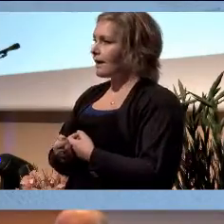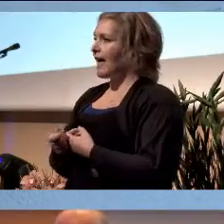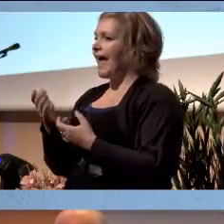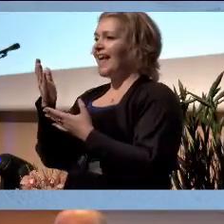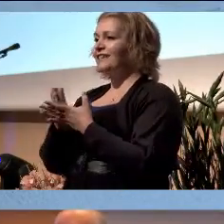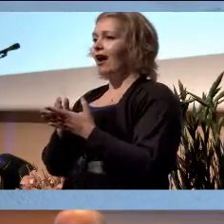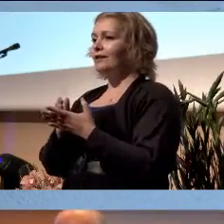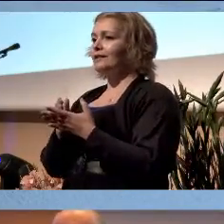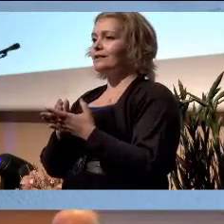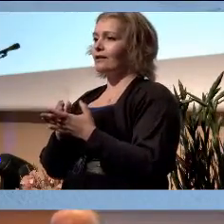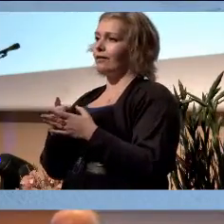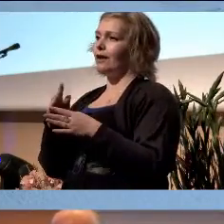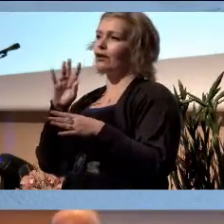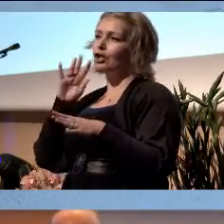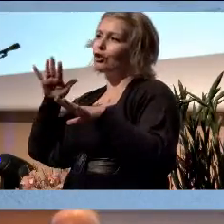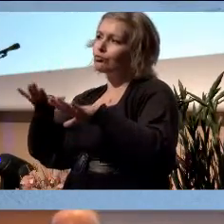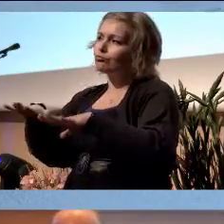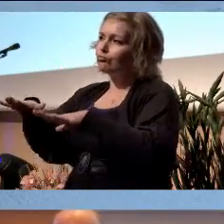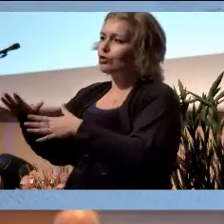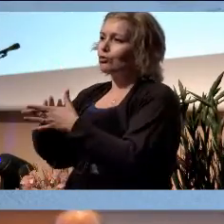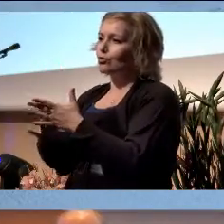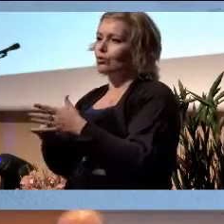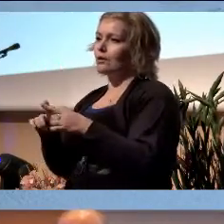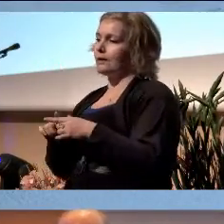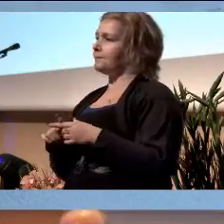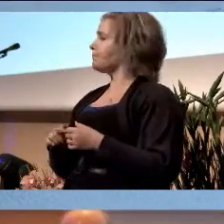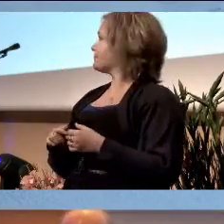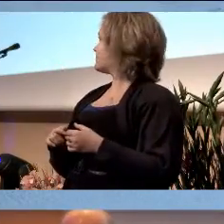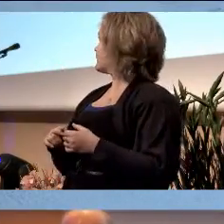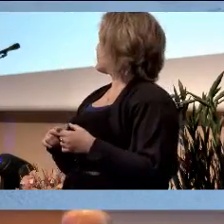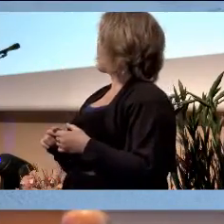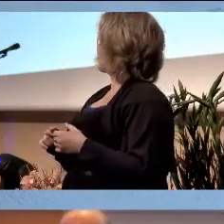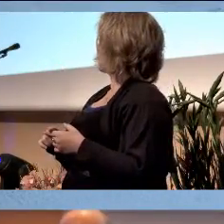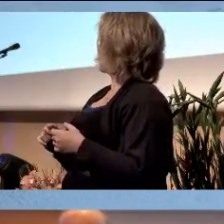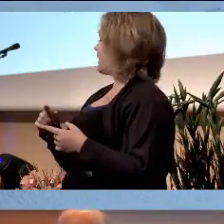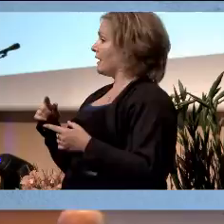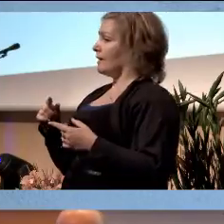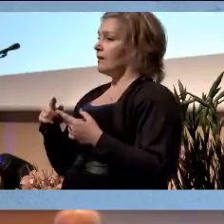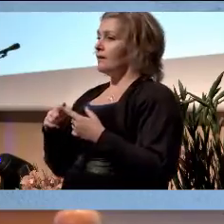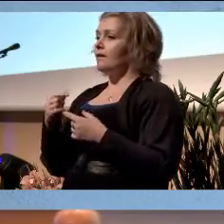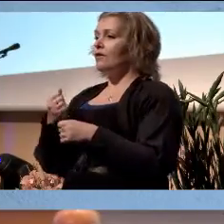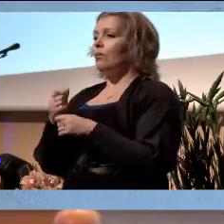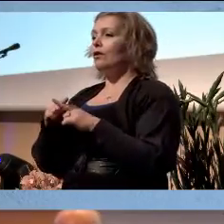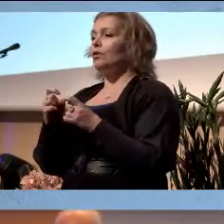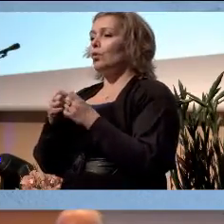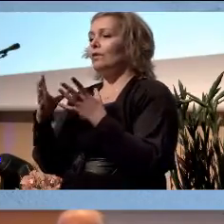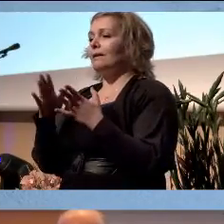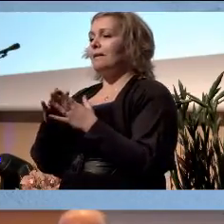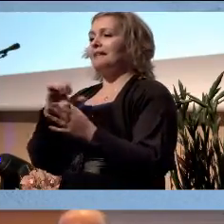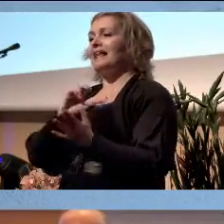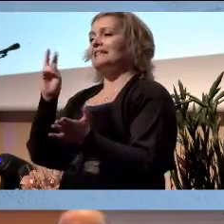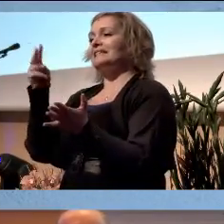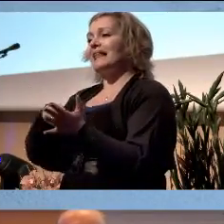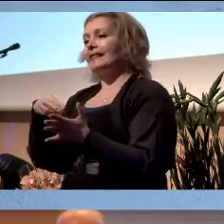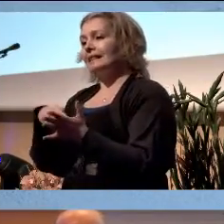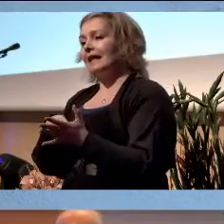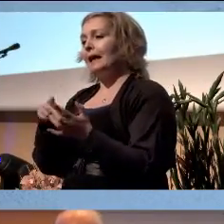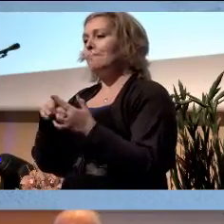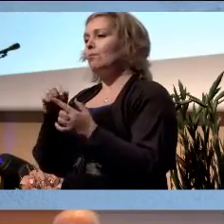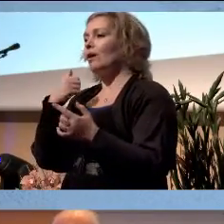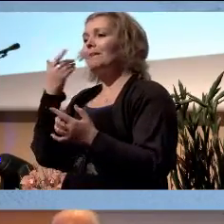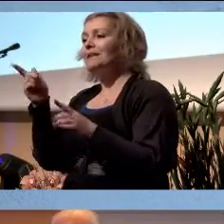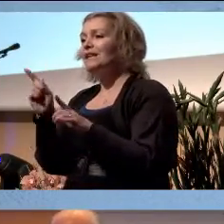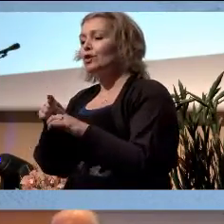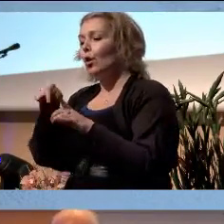En slags lydighetskultur, compliance heter det på medisinspråket. Vi har jobbet lenge for at vi skal utvikle mer selvstendighet. Men det må